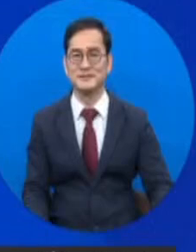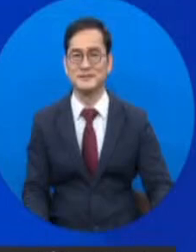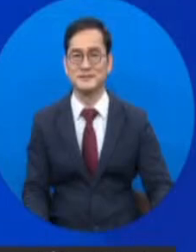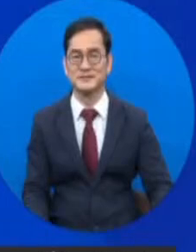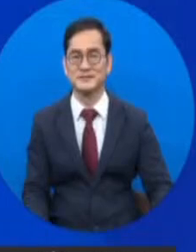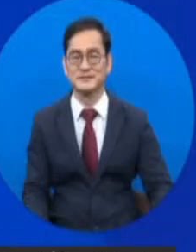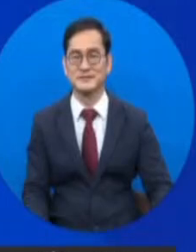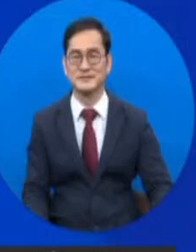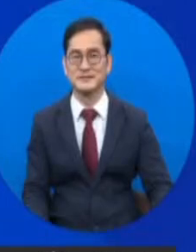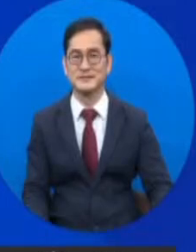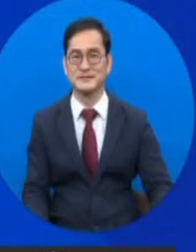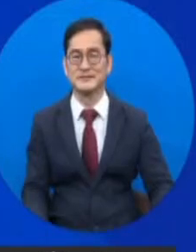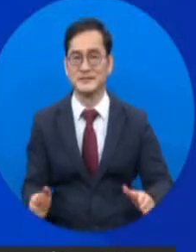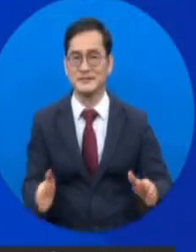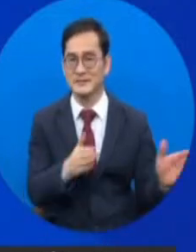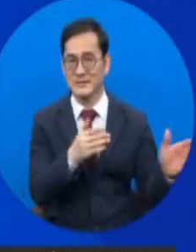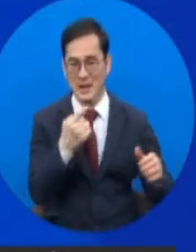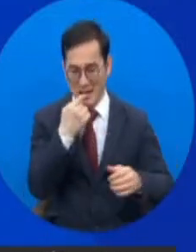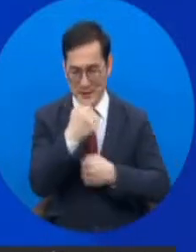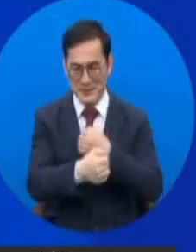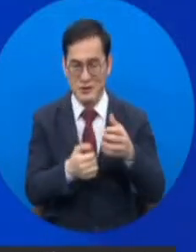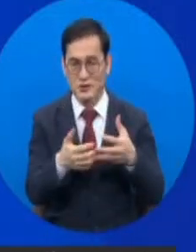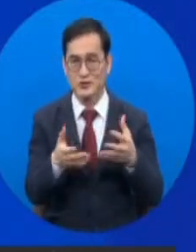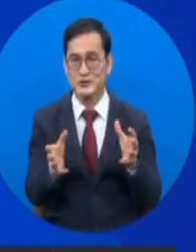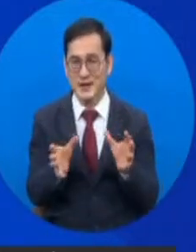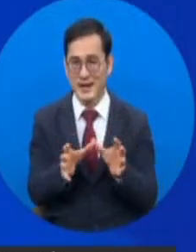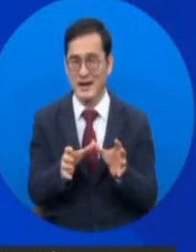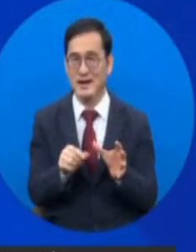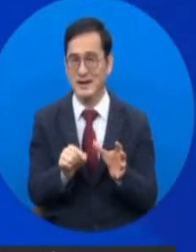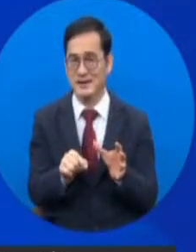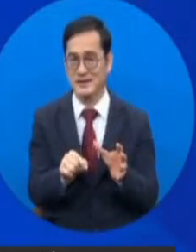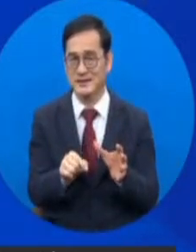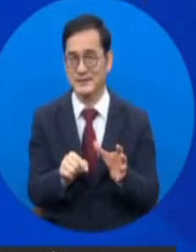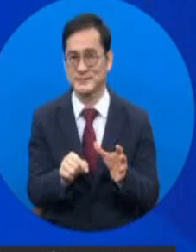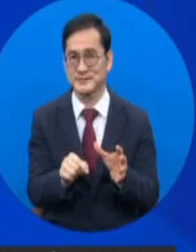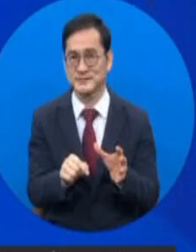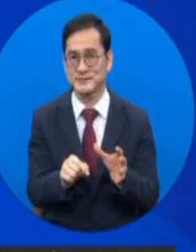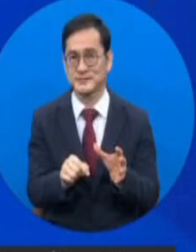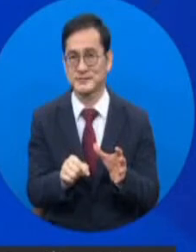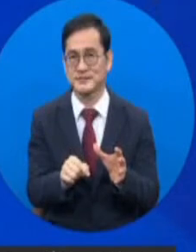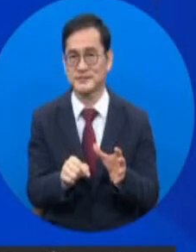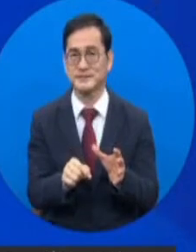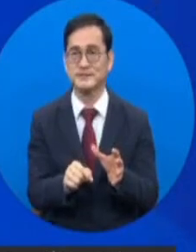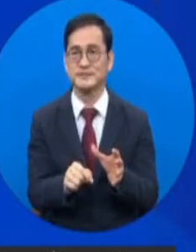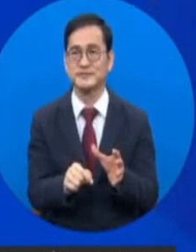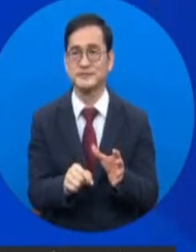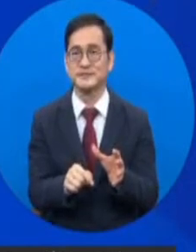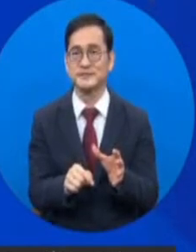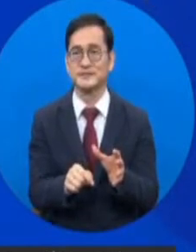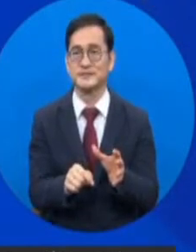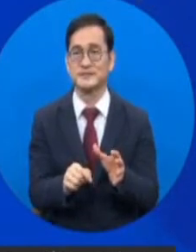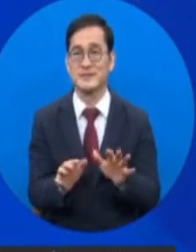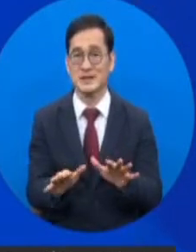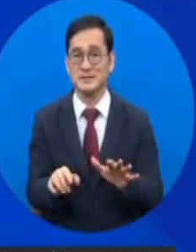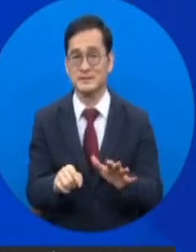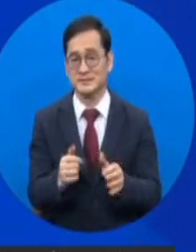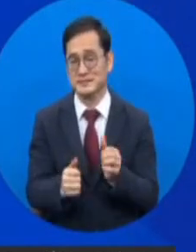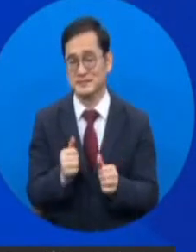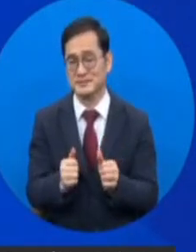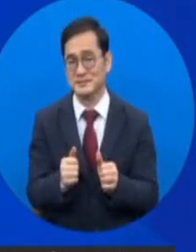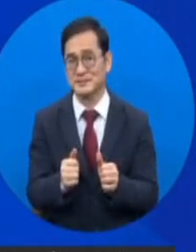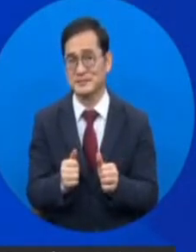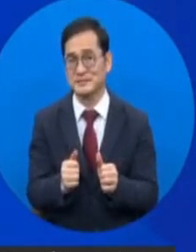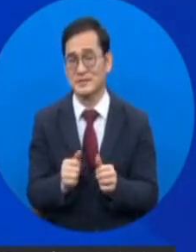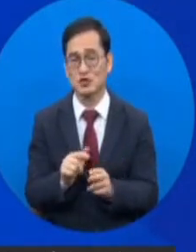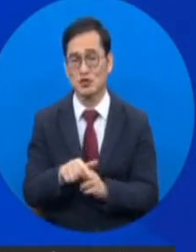방금 보시 여론조사에서 민주당 예비후보 들 가운데서 선두를 차지한 사람은 또 안민석 의원 입니다 이 안민석